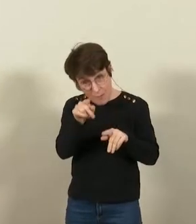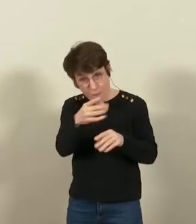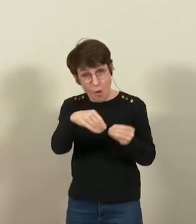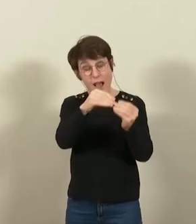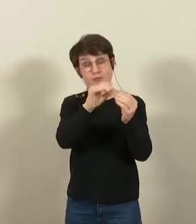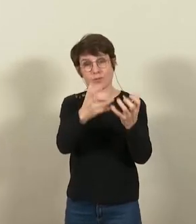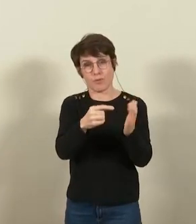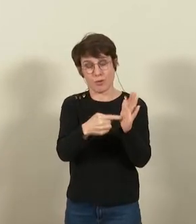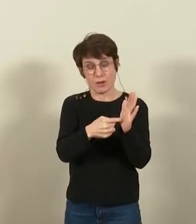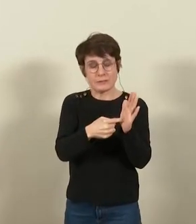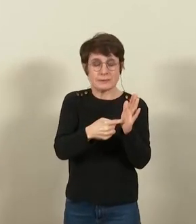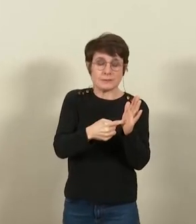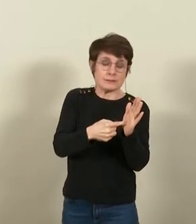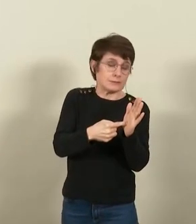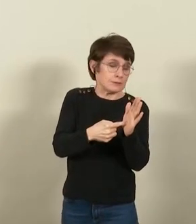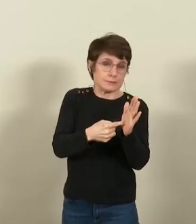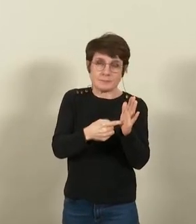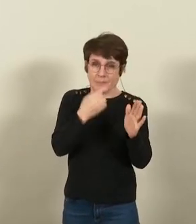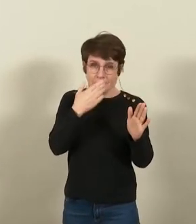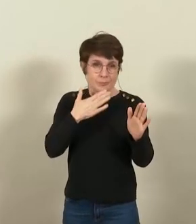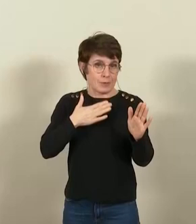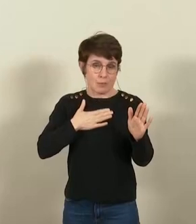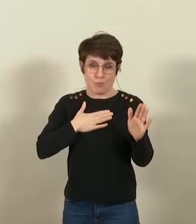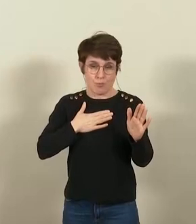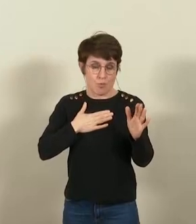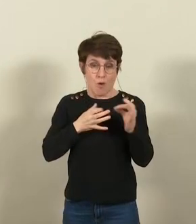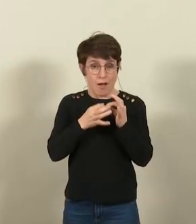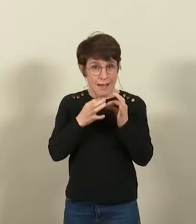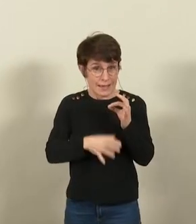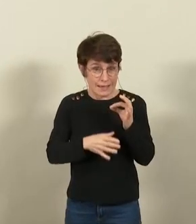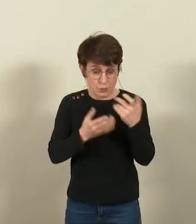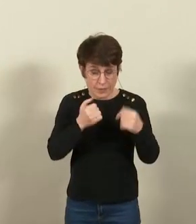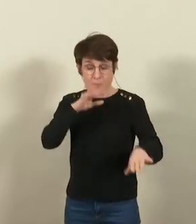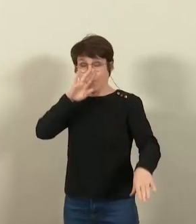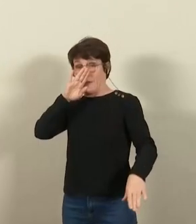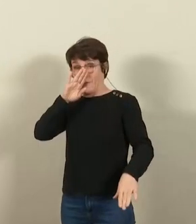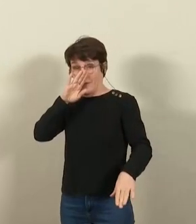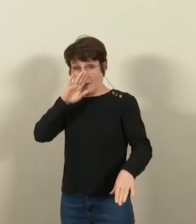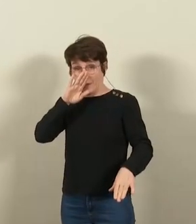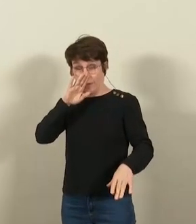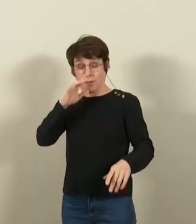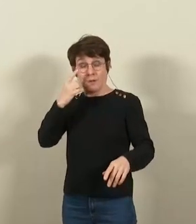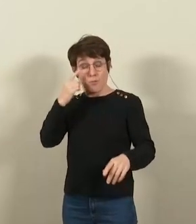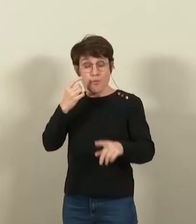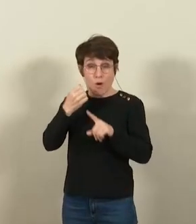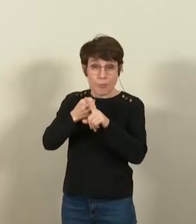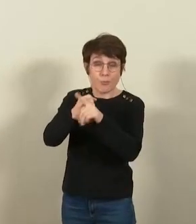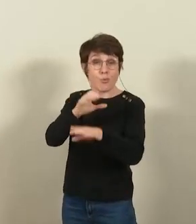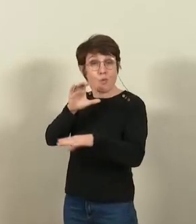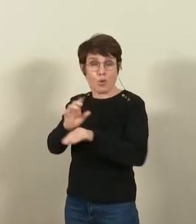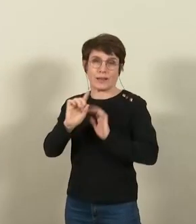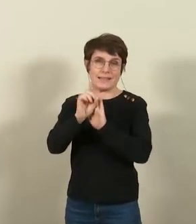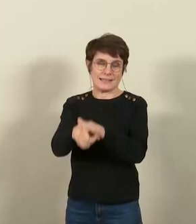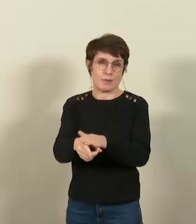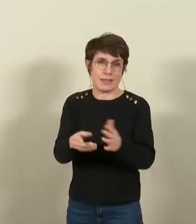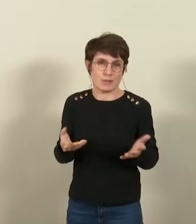qu'un ça n'est qu'un contrepied de la politique de féminisation et de lutte contre les discriminations que vous voulez mettre